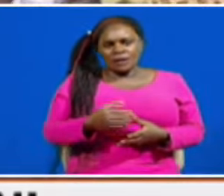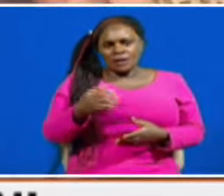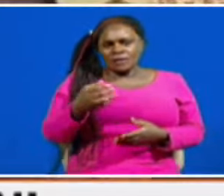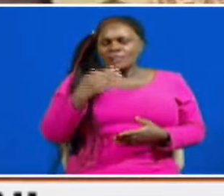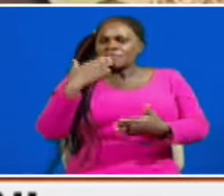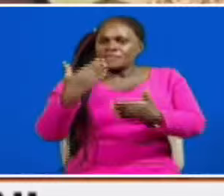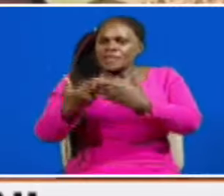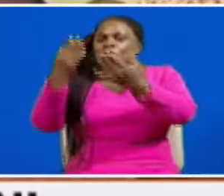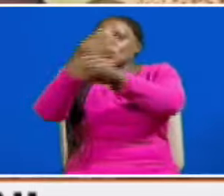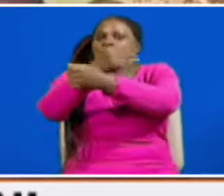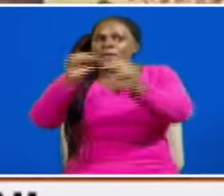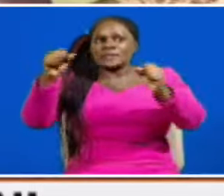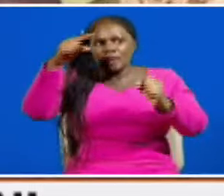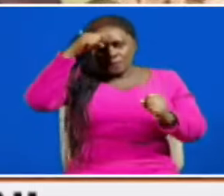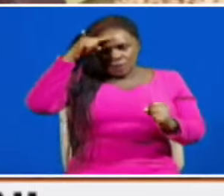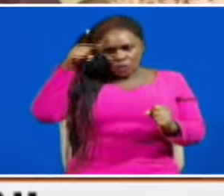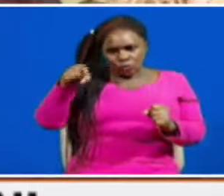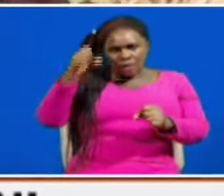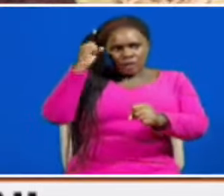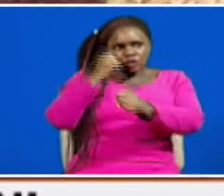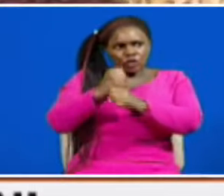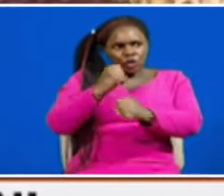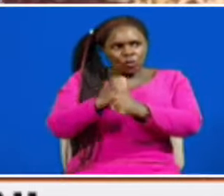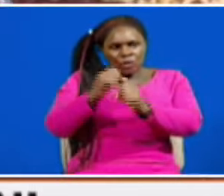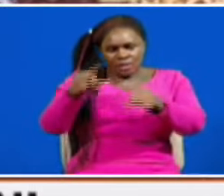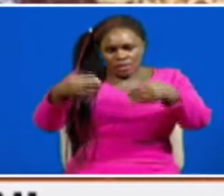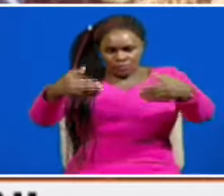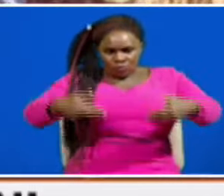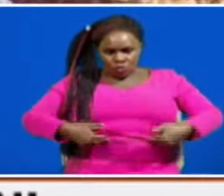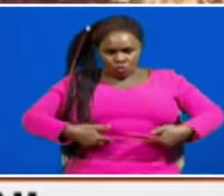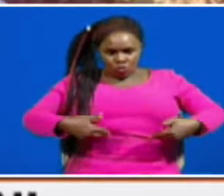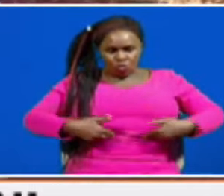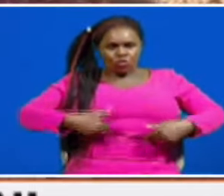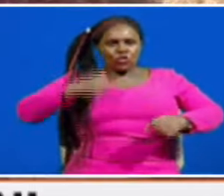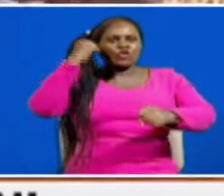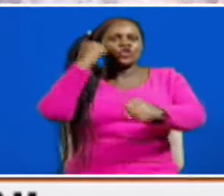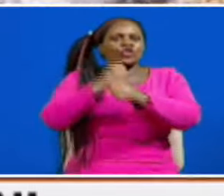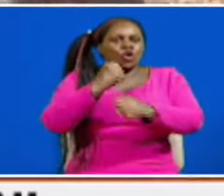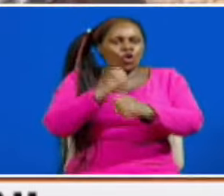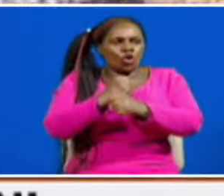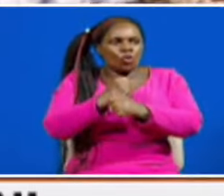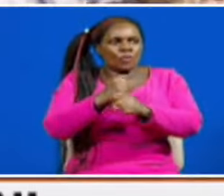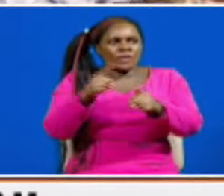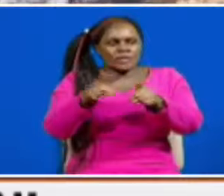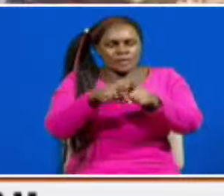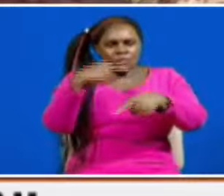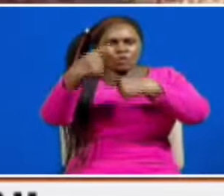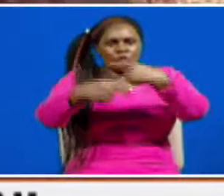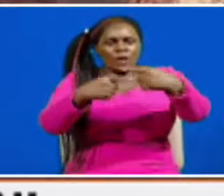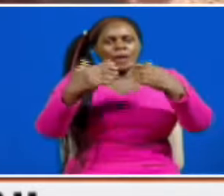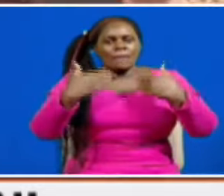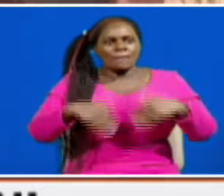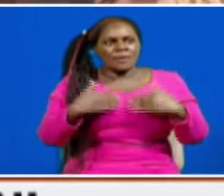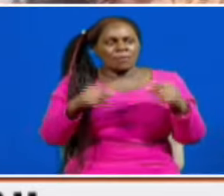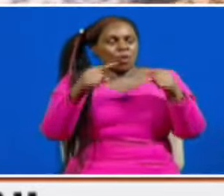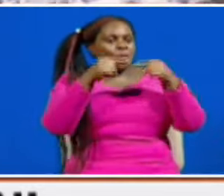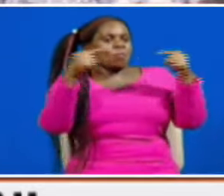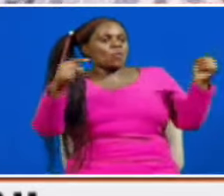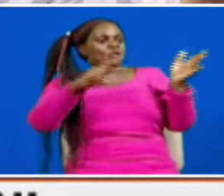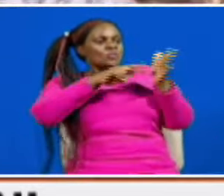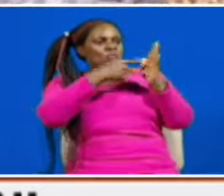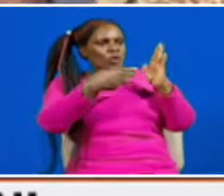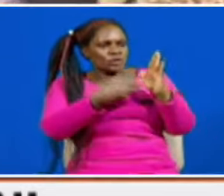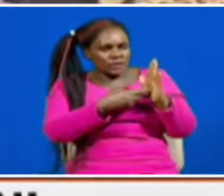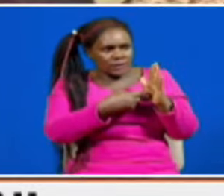tushu kwa sababu hiyo kazi inea vijana wetu kazi na huele wale watu wata hi mr wa